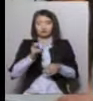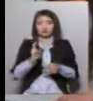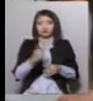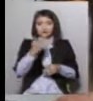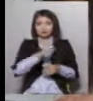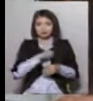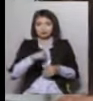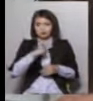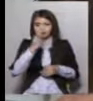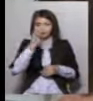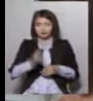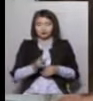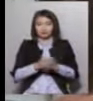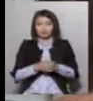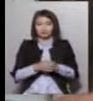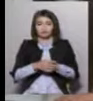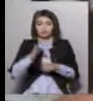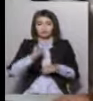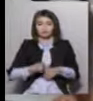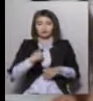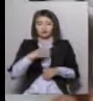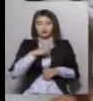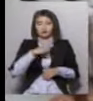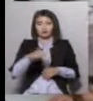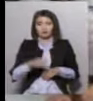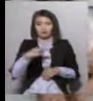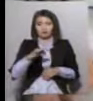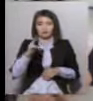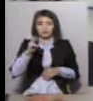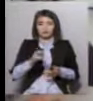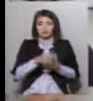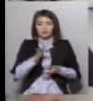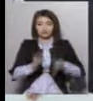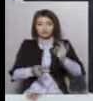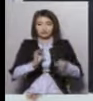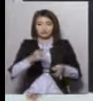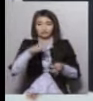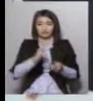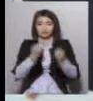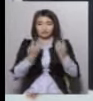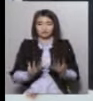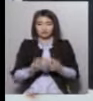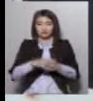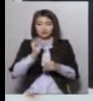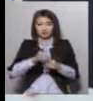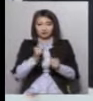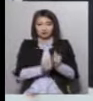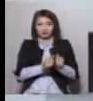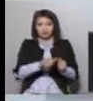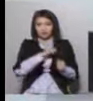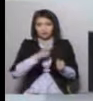Как вы уже заметили, у нас нет обыкновенной доски, а нас начинать технологическим оборудованием. Предполагается, что до конца года в